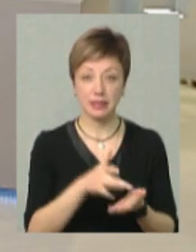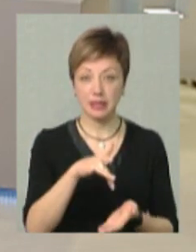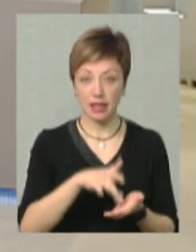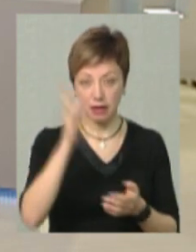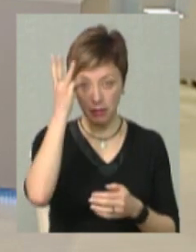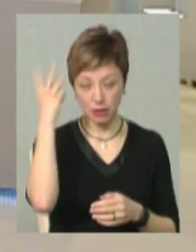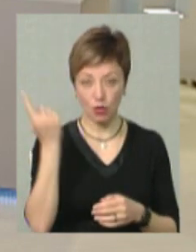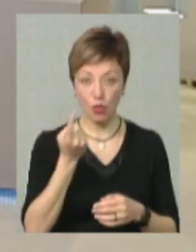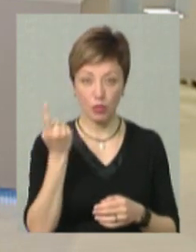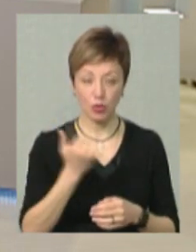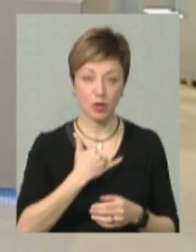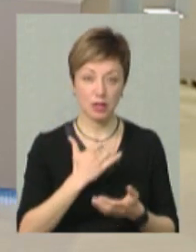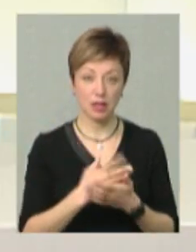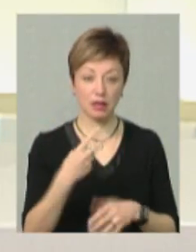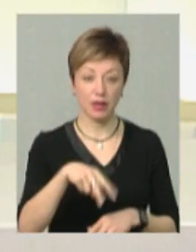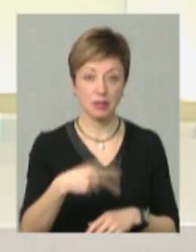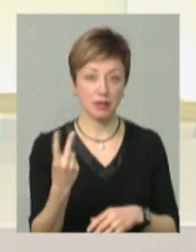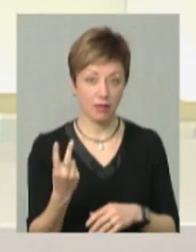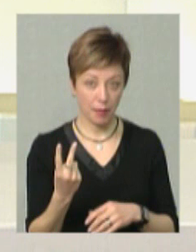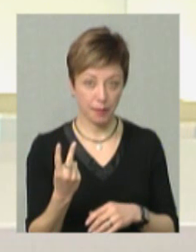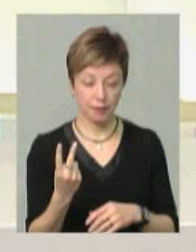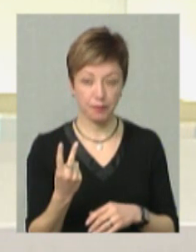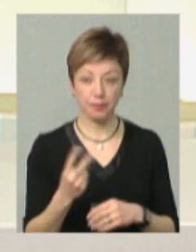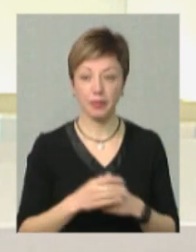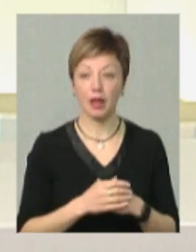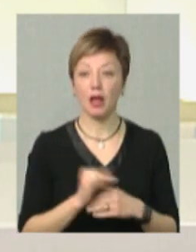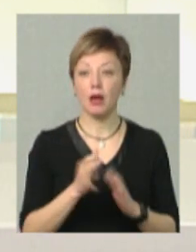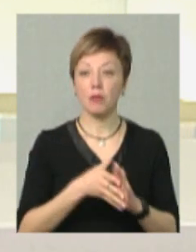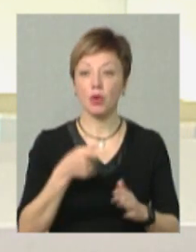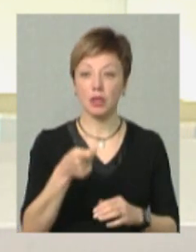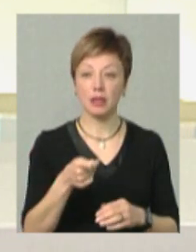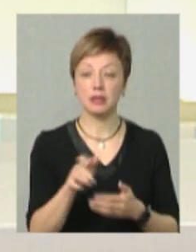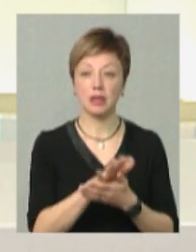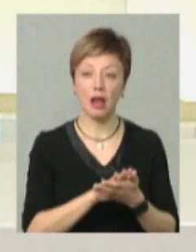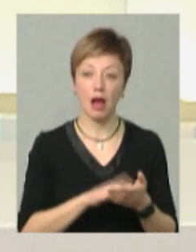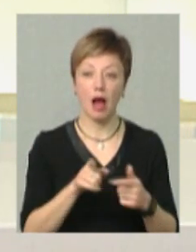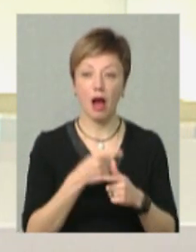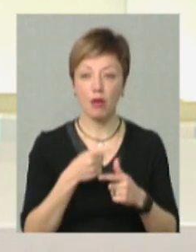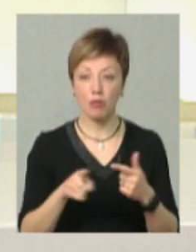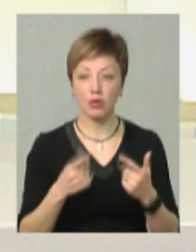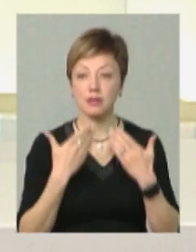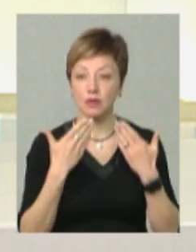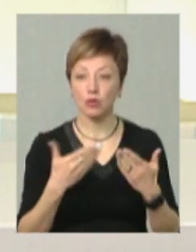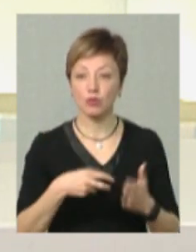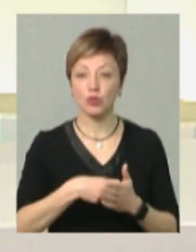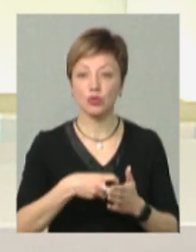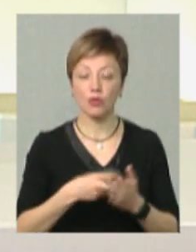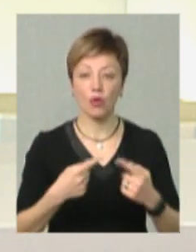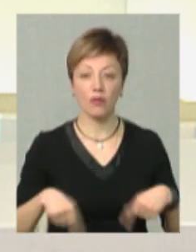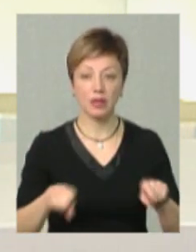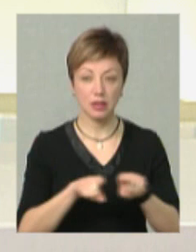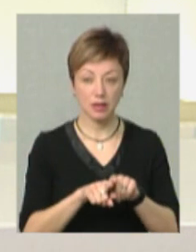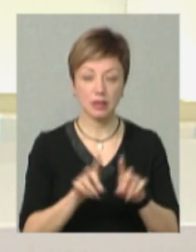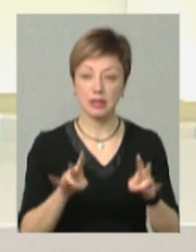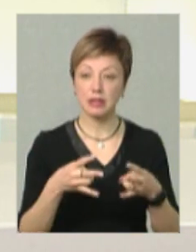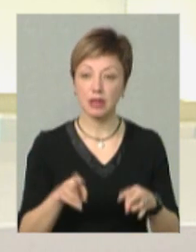Хмельницької області, а їх у нас є 22, і подати там заяву, або в той же час звернутися до поштового відділення, і